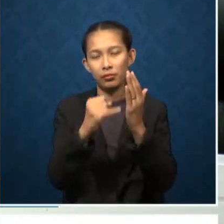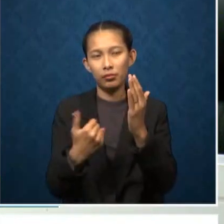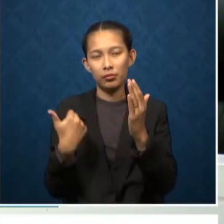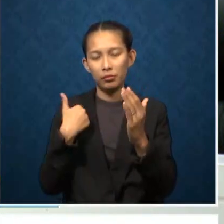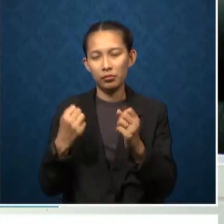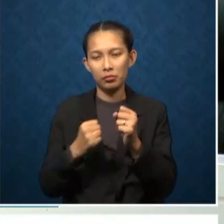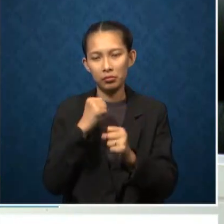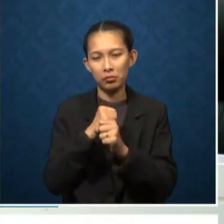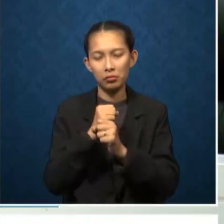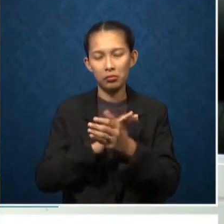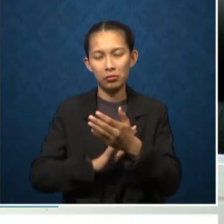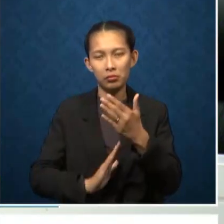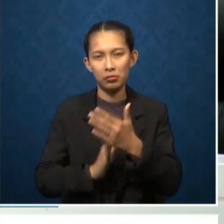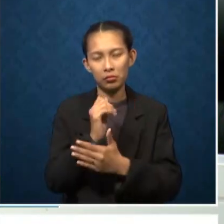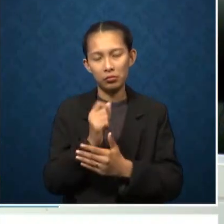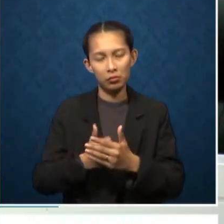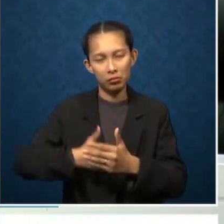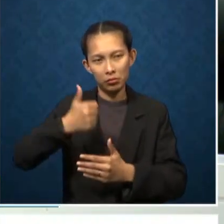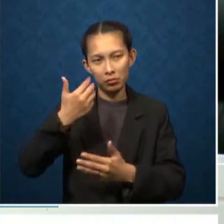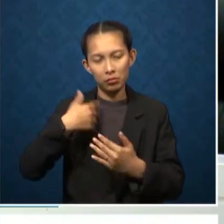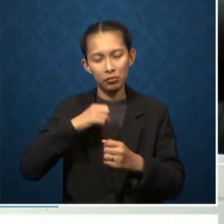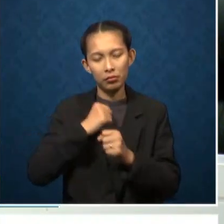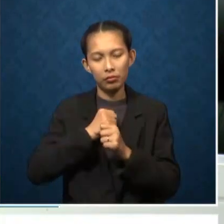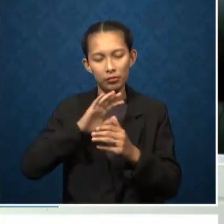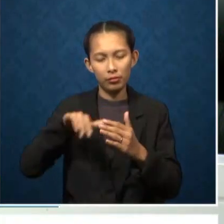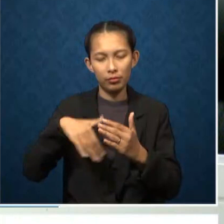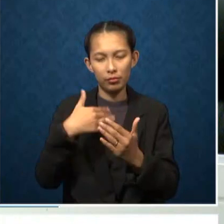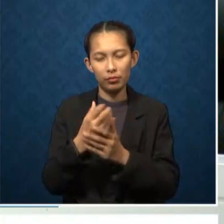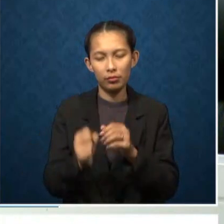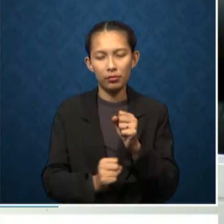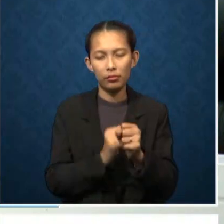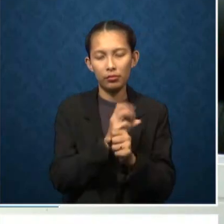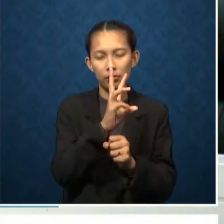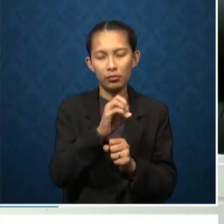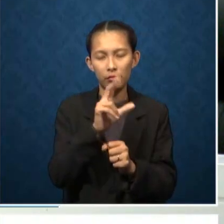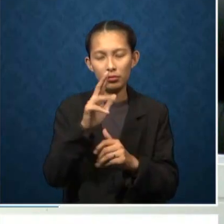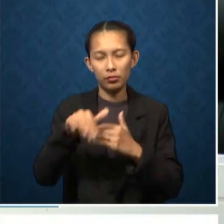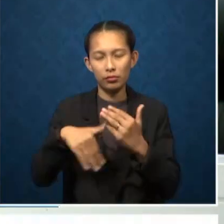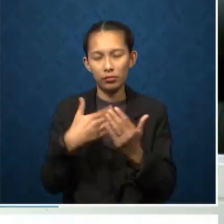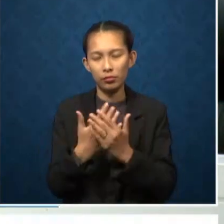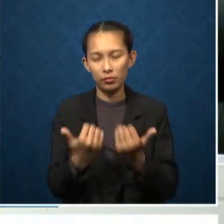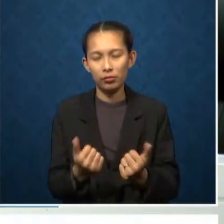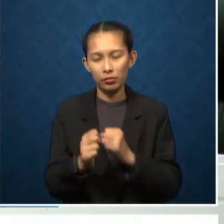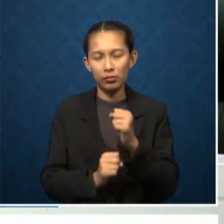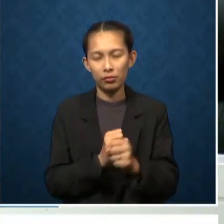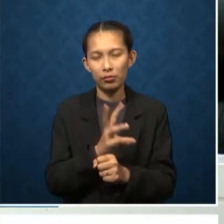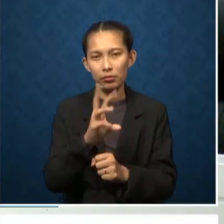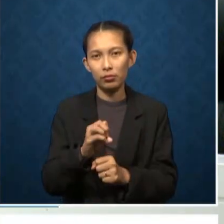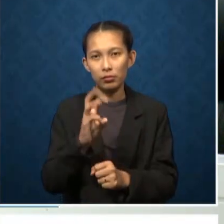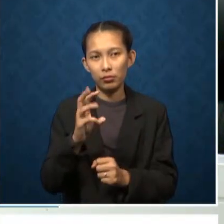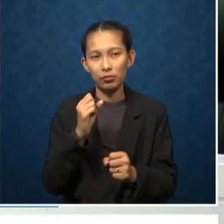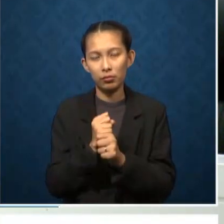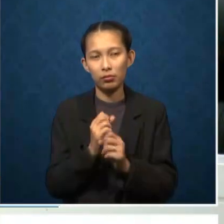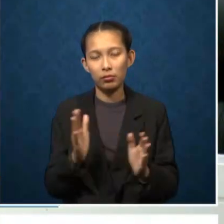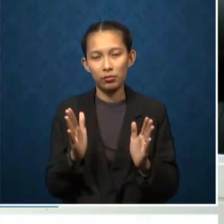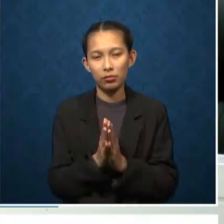ทธิ์สูงนะคะเราก็ยังขับเคลื่อนในตั้งแต่ปี63มาถึงปัจจุบันคือปี66นะคะเราก็ยังขับเคลื่อนร่วมกับทางกระทรวงมหาด